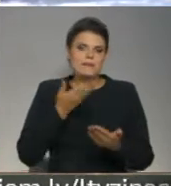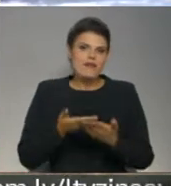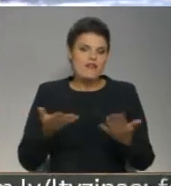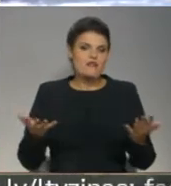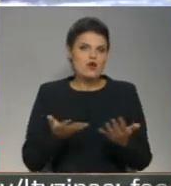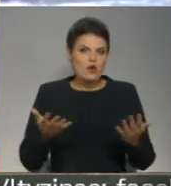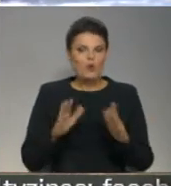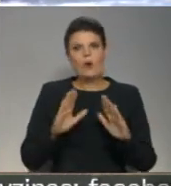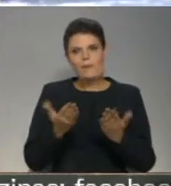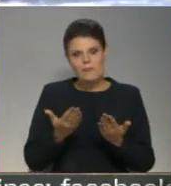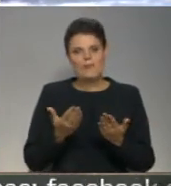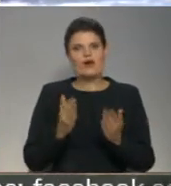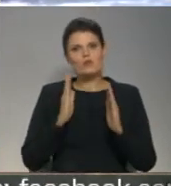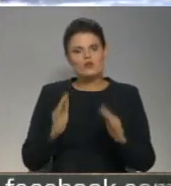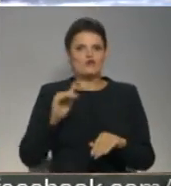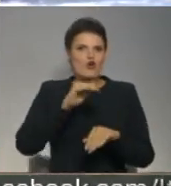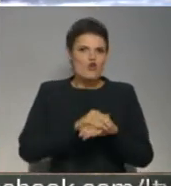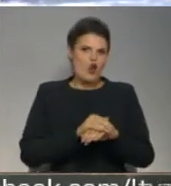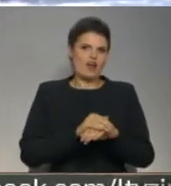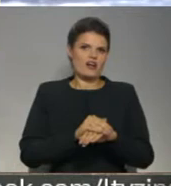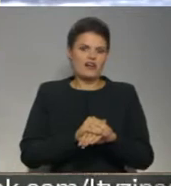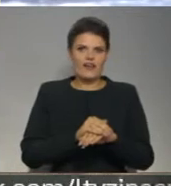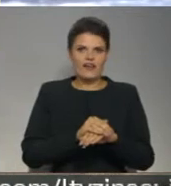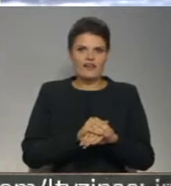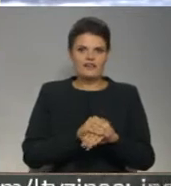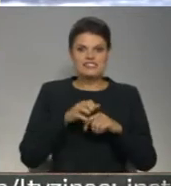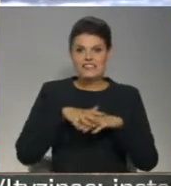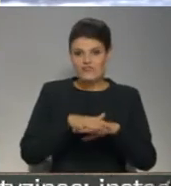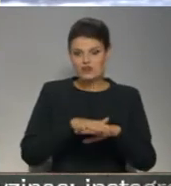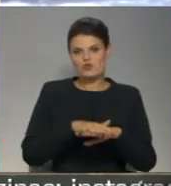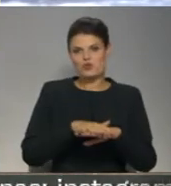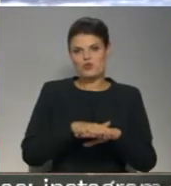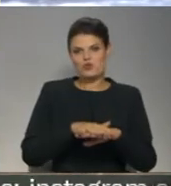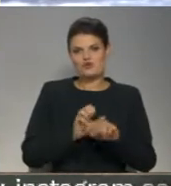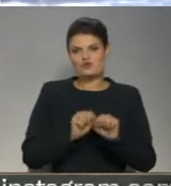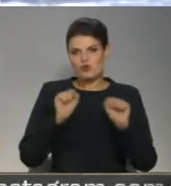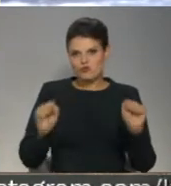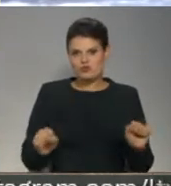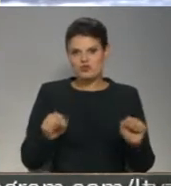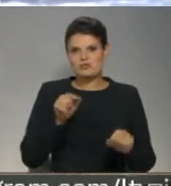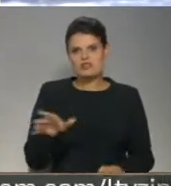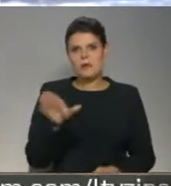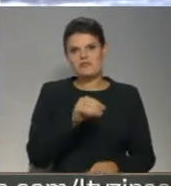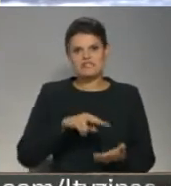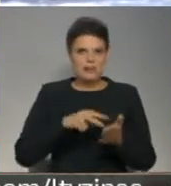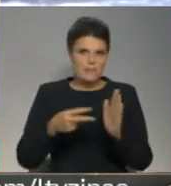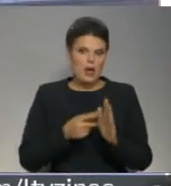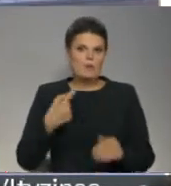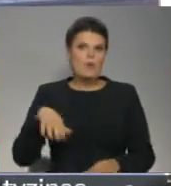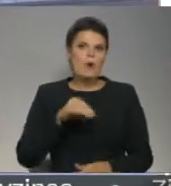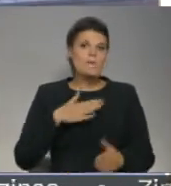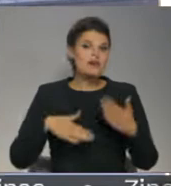ko, bet lai arī būtu jau konkrētāks tātad infrastruktūras nodrošinājums tām visām iecerēm, ko mēs